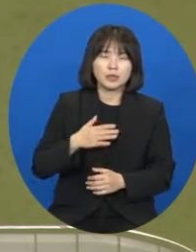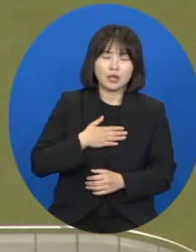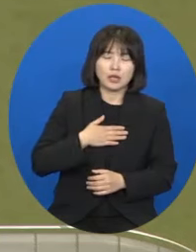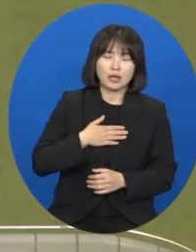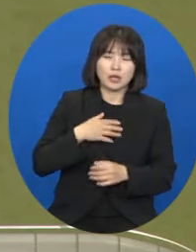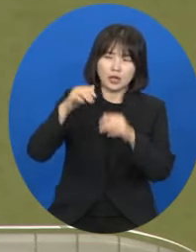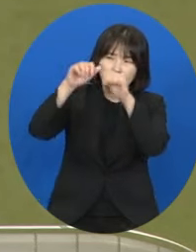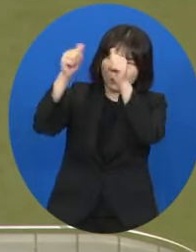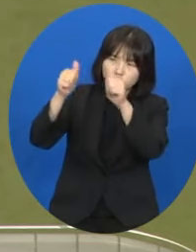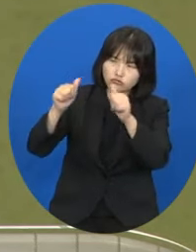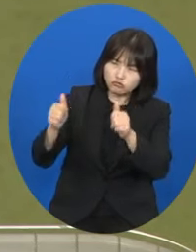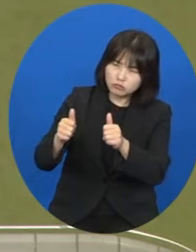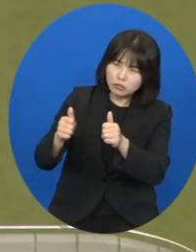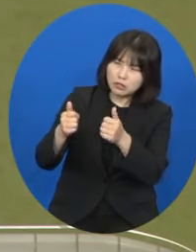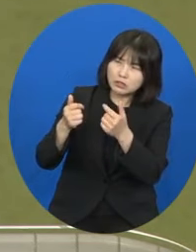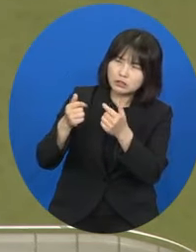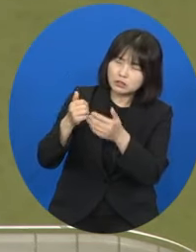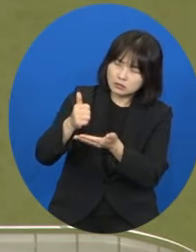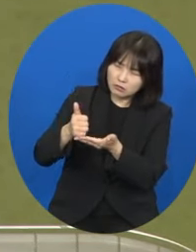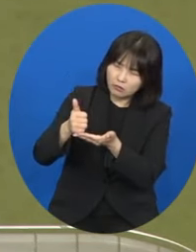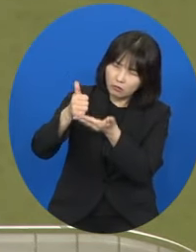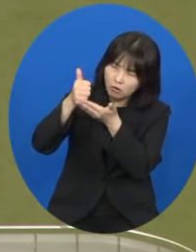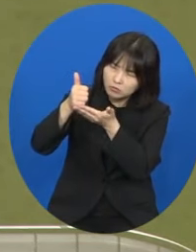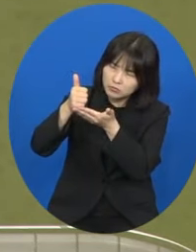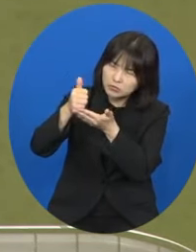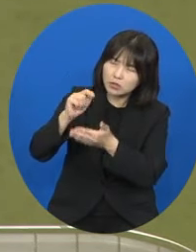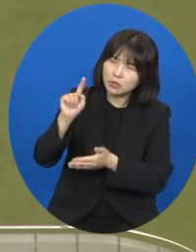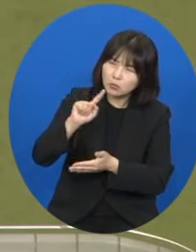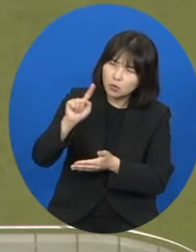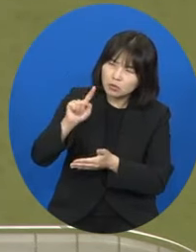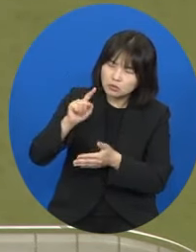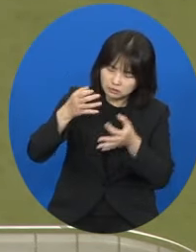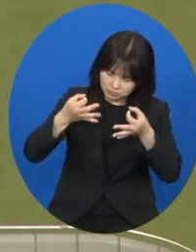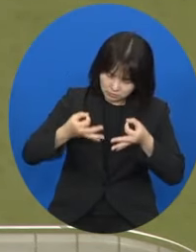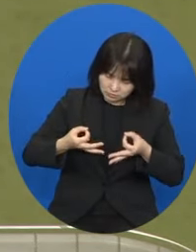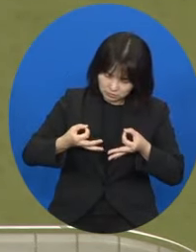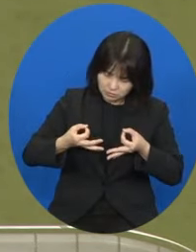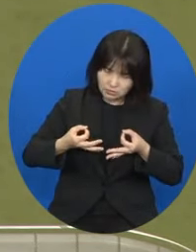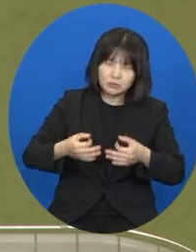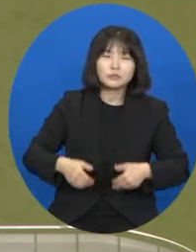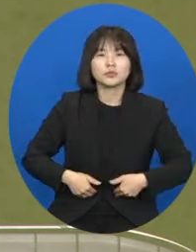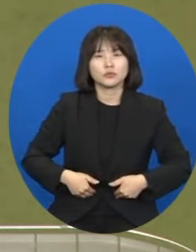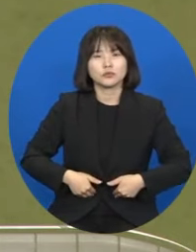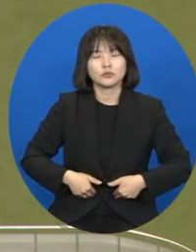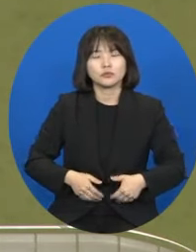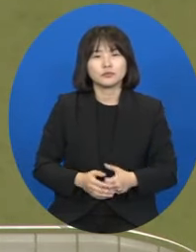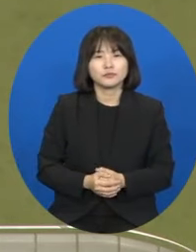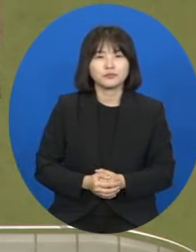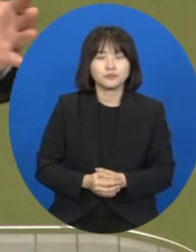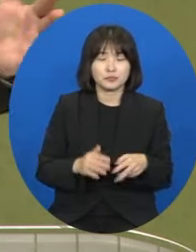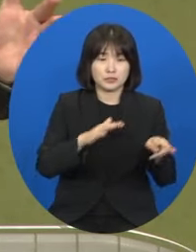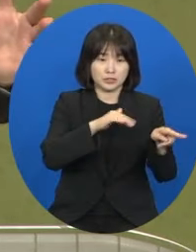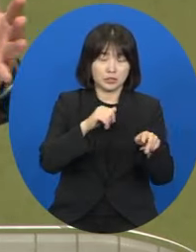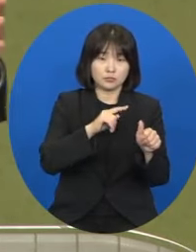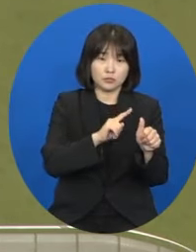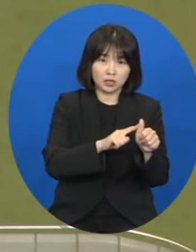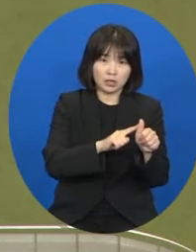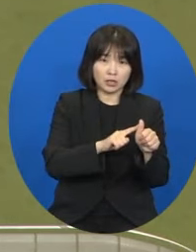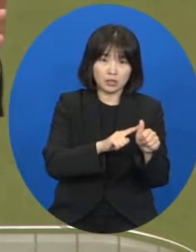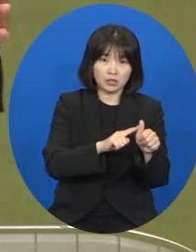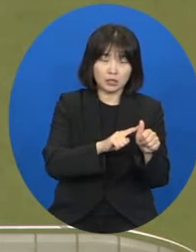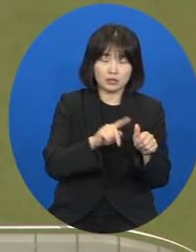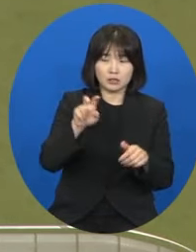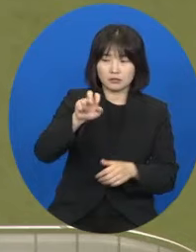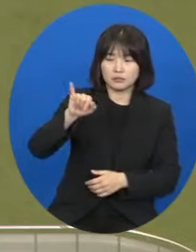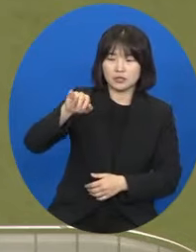아스타롯 같은 그런 우상을 섬기는 것이 무엇인가를 우리가 돌아봐야 합니다. 사무엘이 사람들을 미스바라고 하는